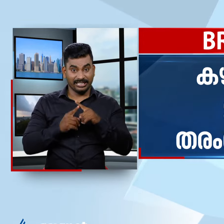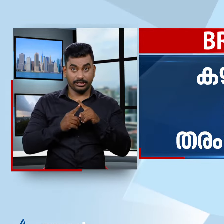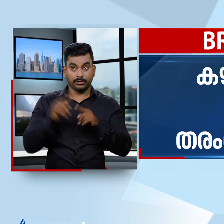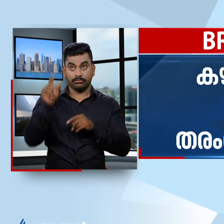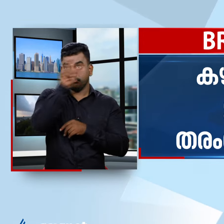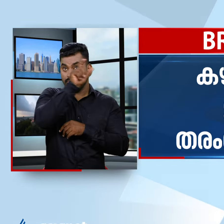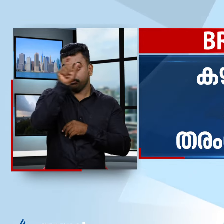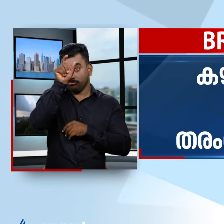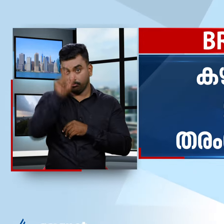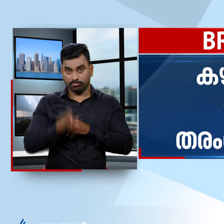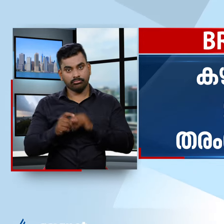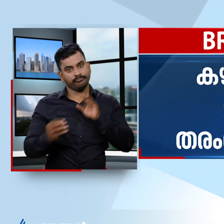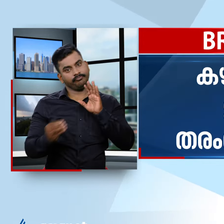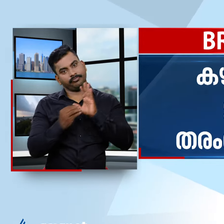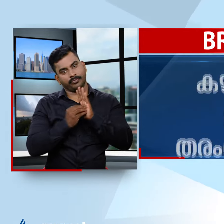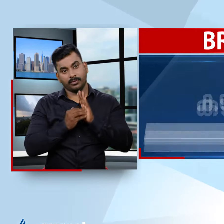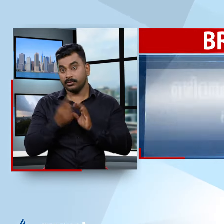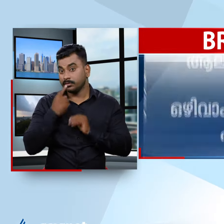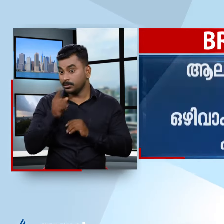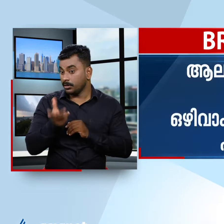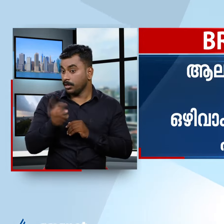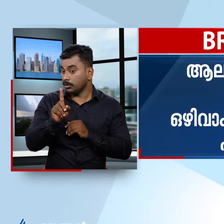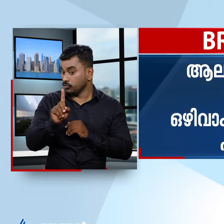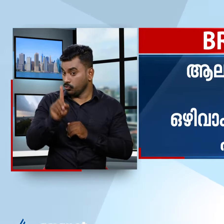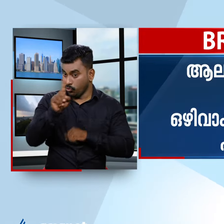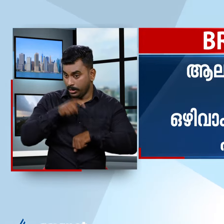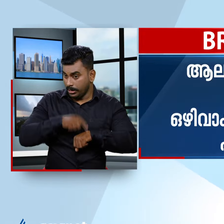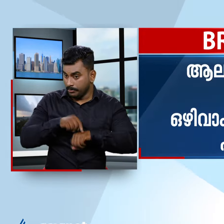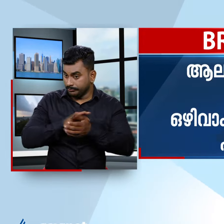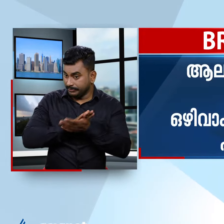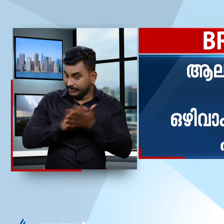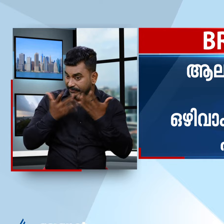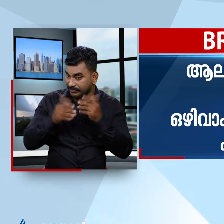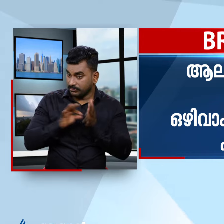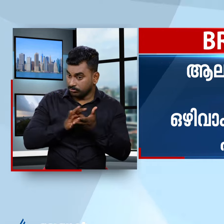കാരണവശാലും ഒരു തരത്തിലുള്ള വിഭാഗത്തെയും ഇനി വച്ചു പുറപ്പിക്കരുതെന്നും